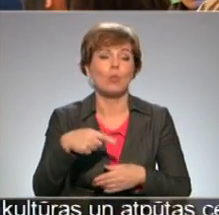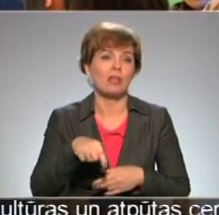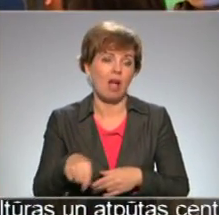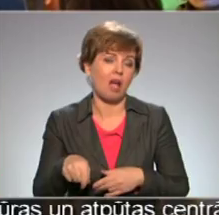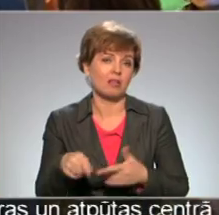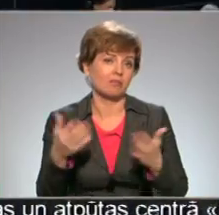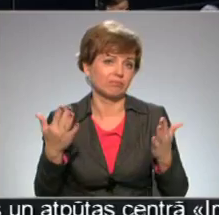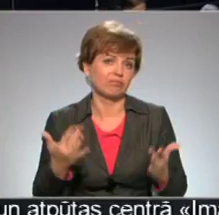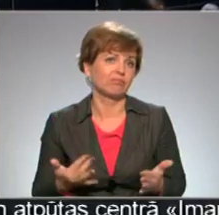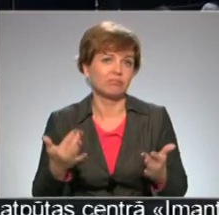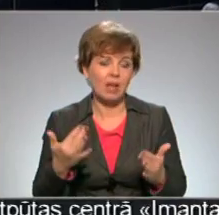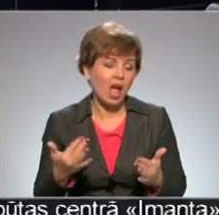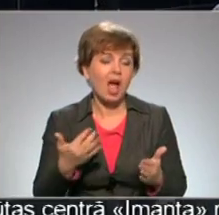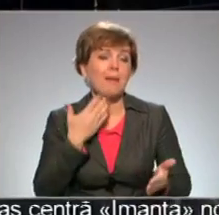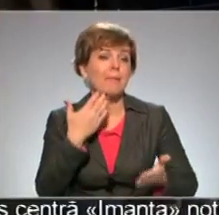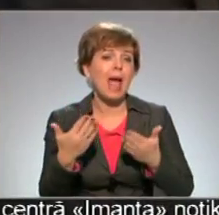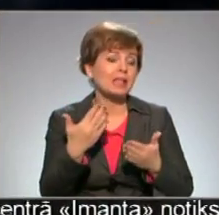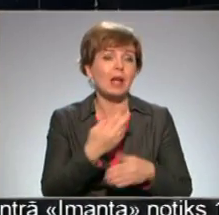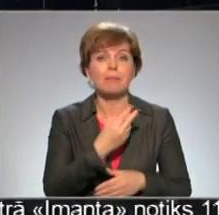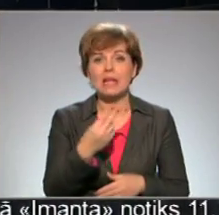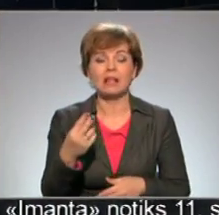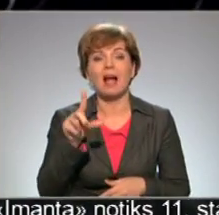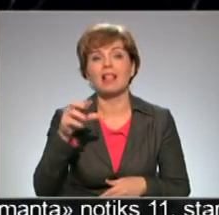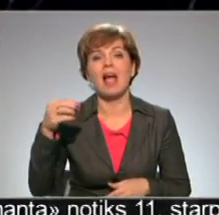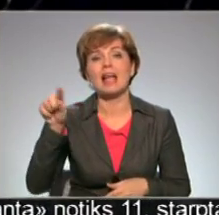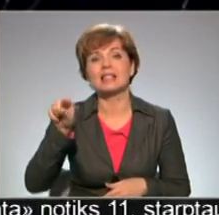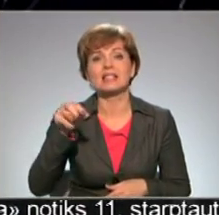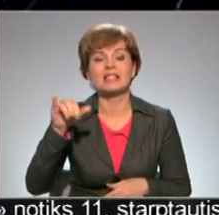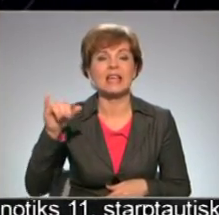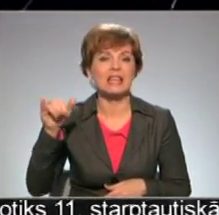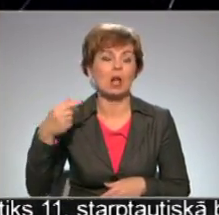Mēģinājumā ielūkojās Aneta Lesīte un Andris Sarm no Latvijas televīzijas.